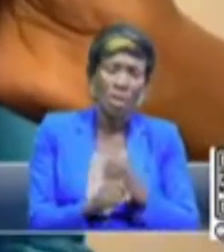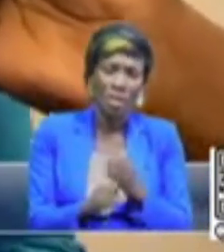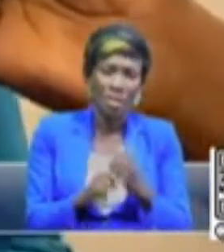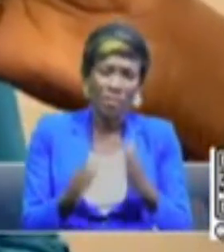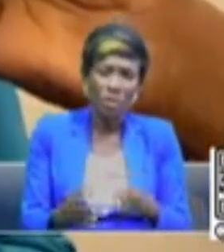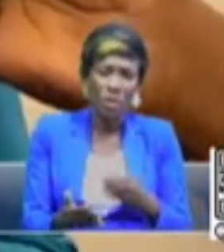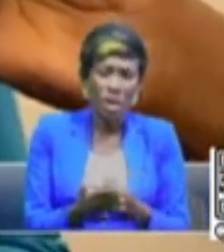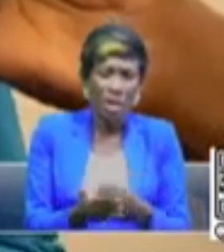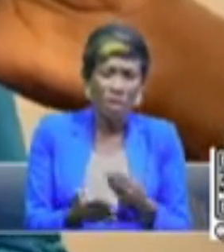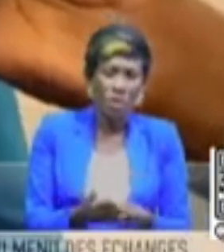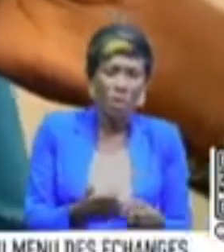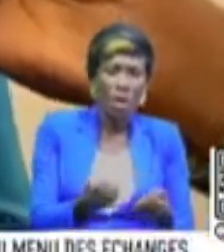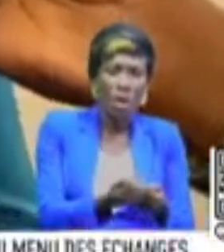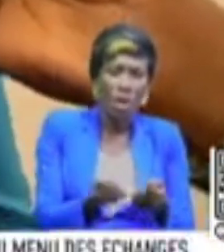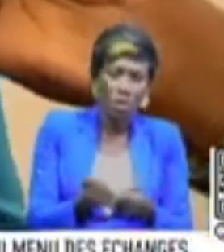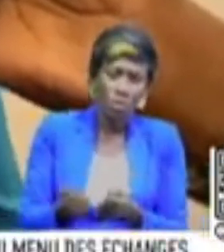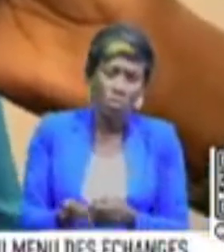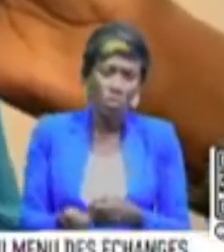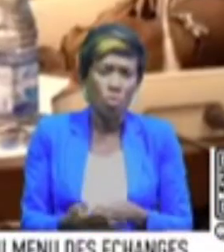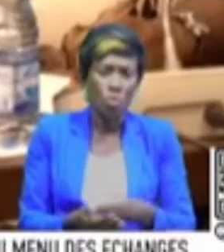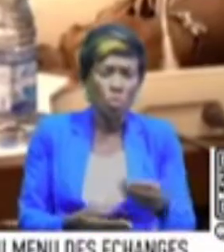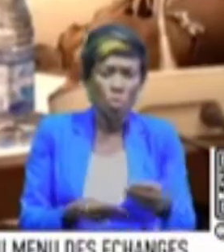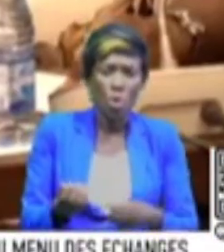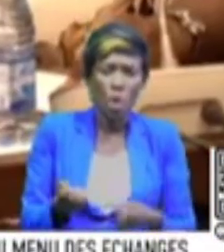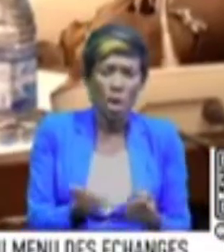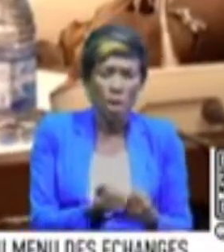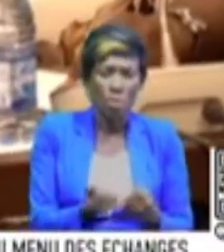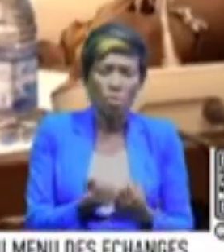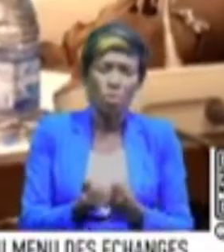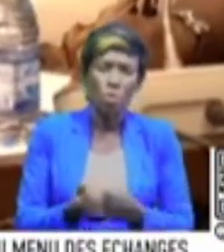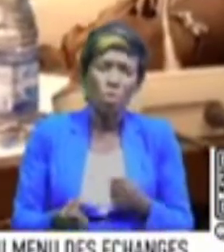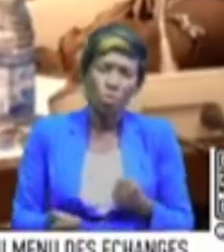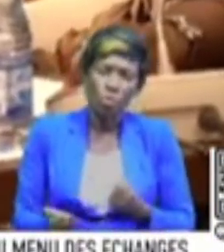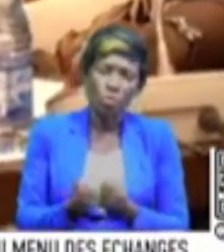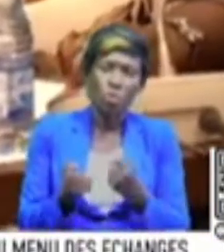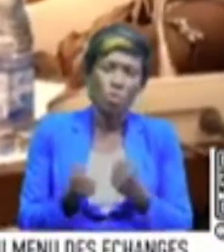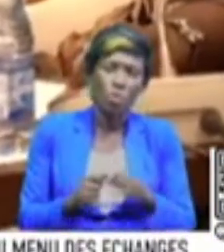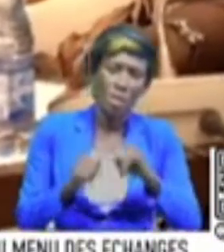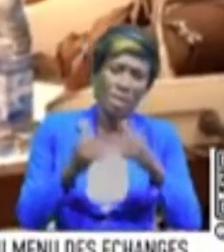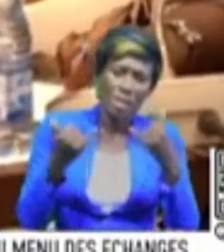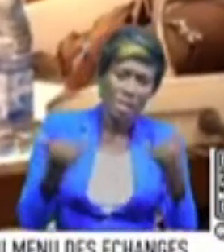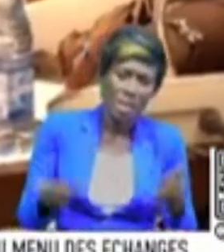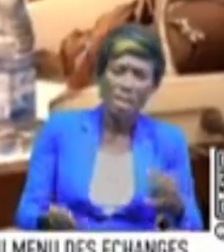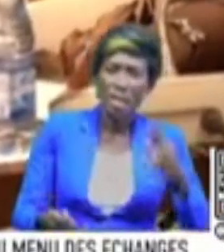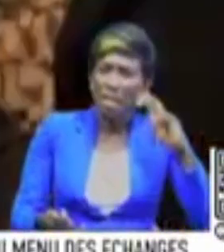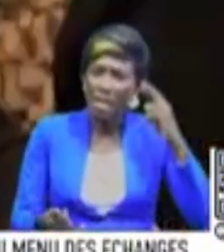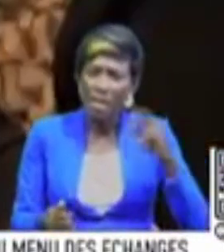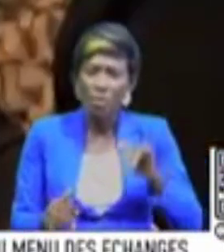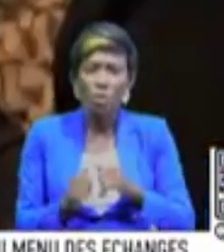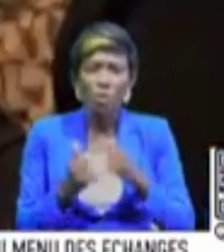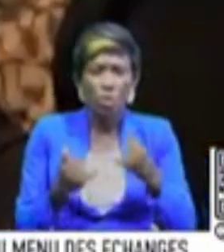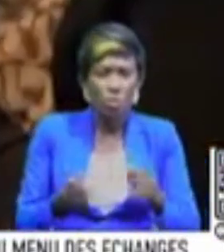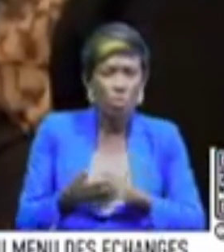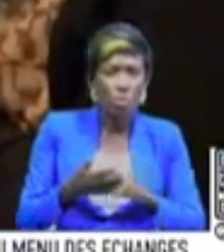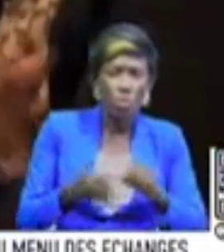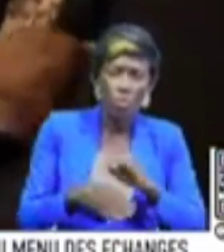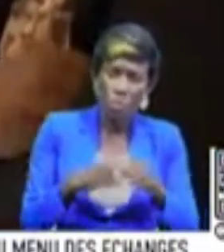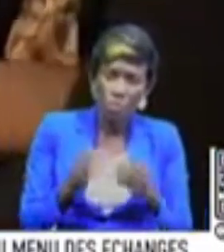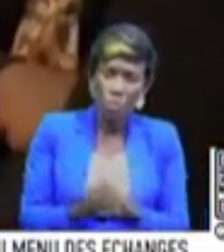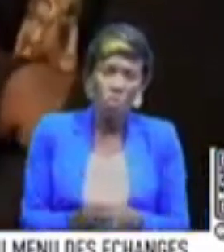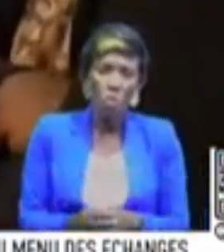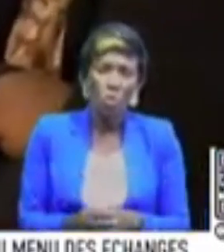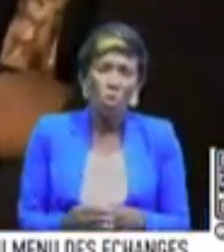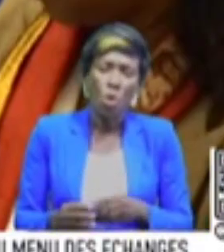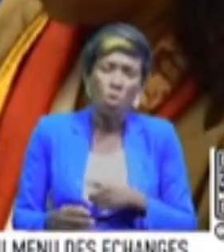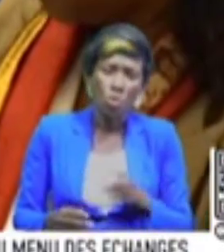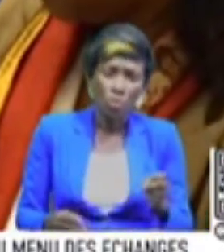la prime, la subvention aux médias privés qui a été revalorisée, multipliée par 4, de 127 millions à